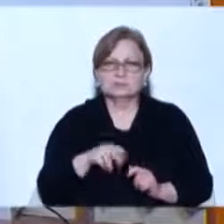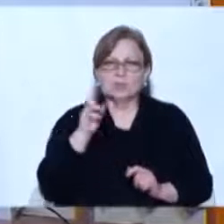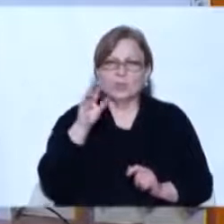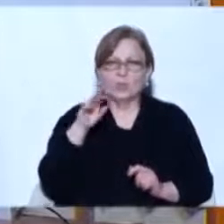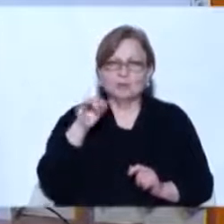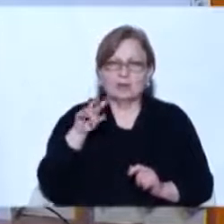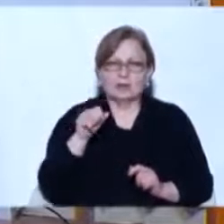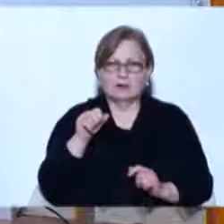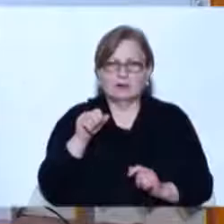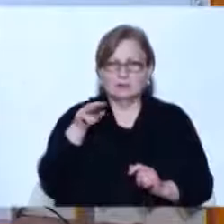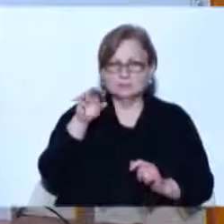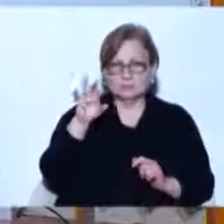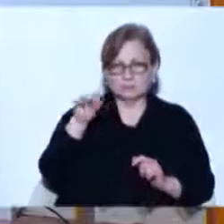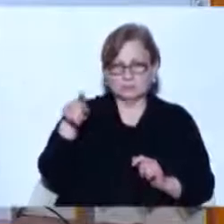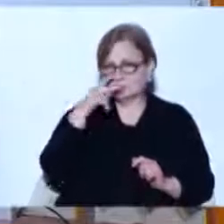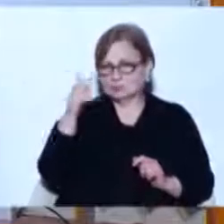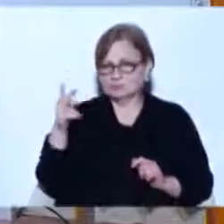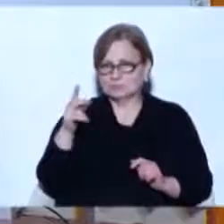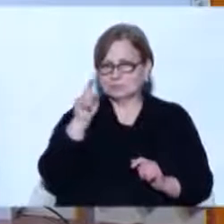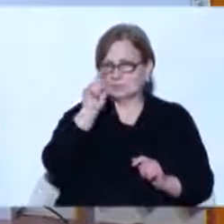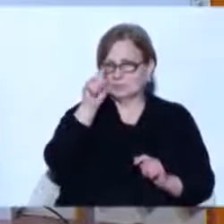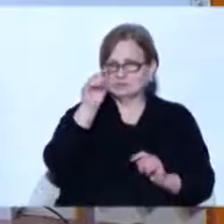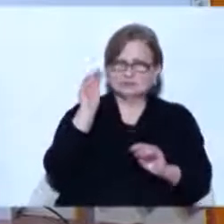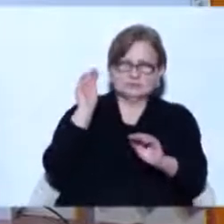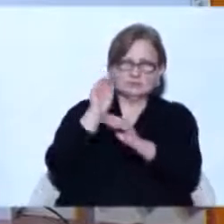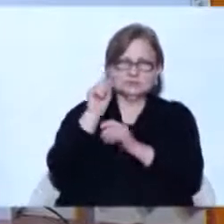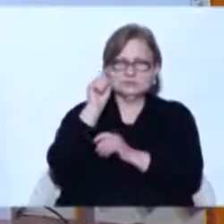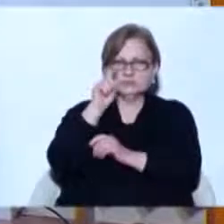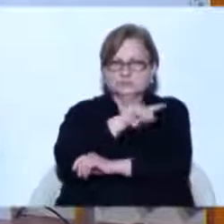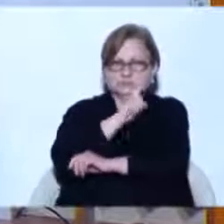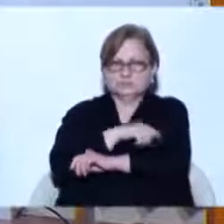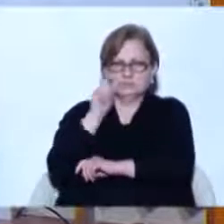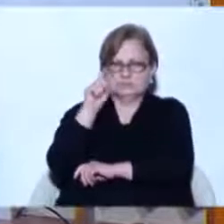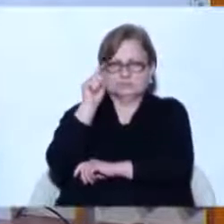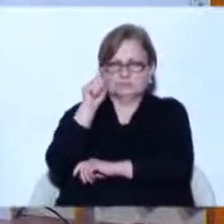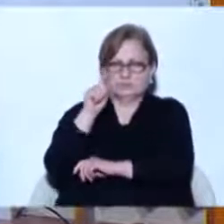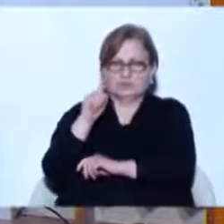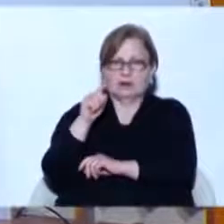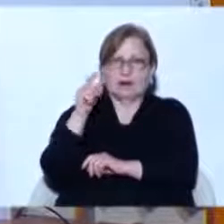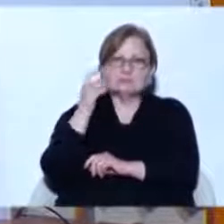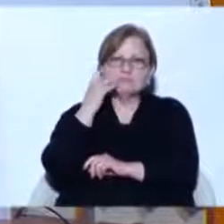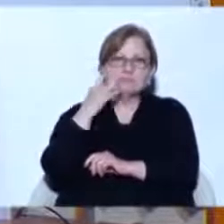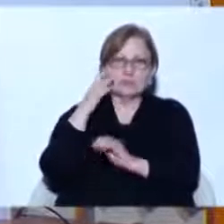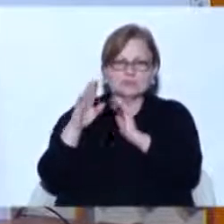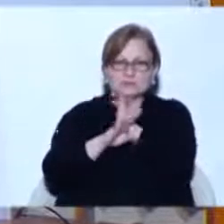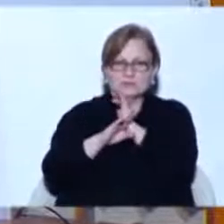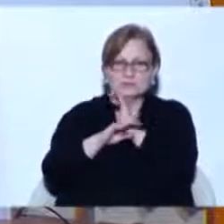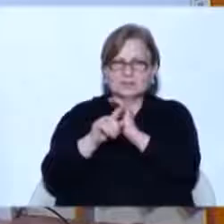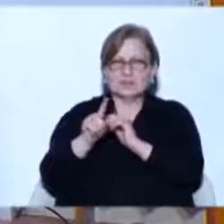კოდალა ტოტოს დანახვაზე კაკუნს უმატებდა და მუხის ხიდან